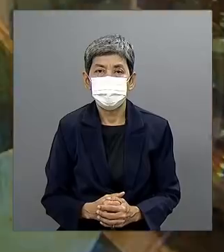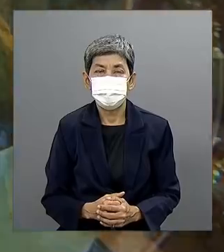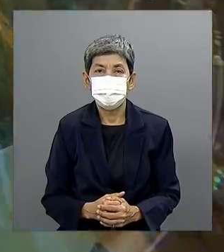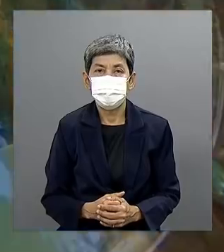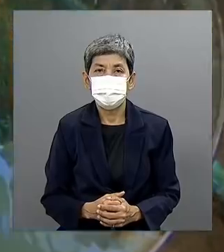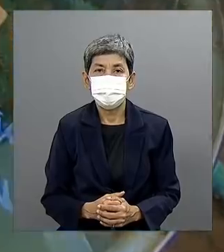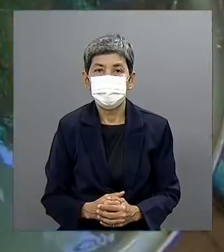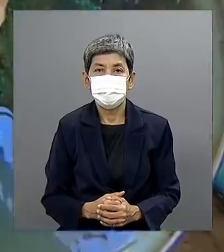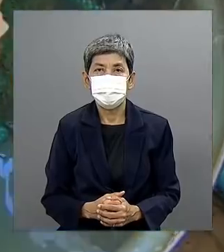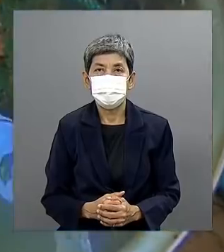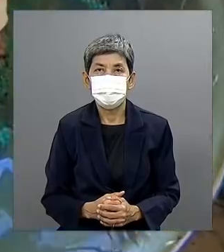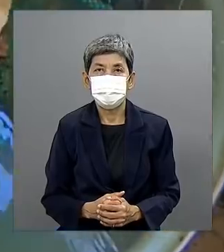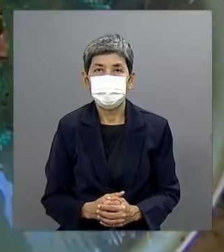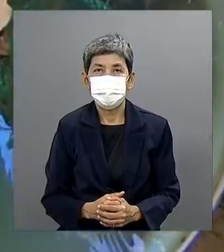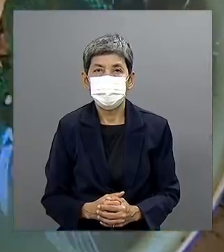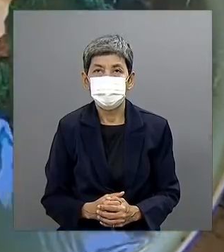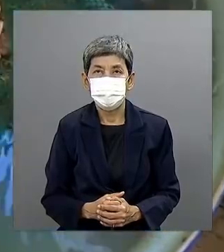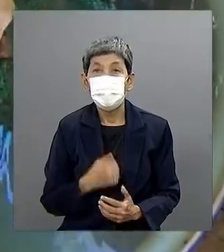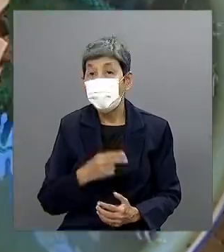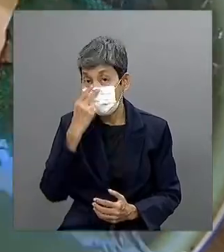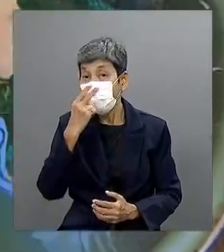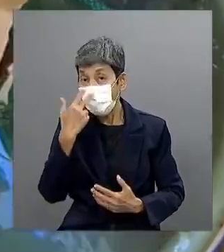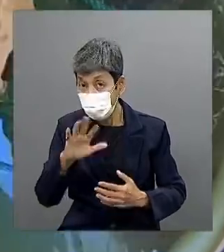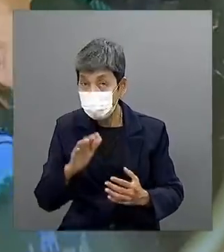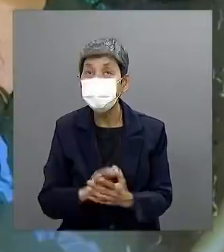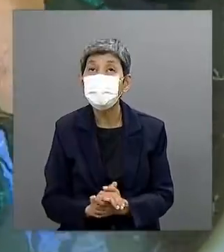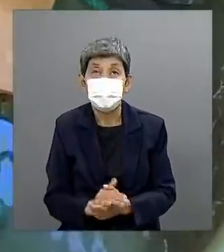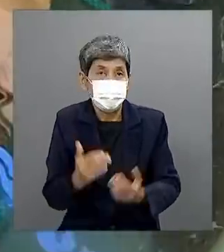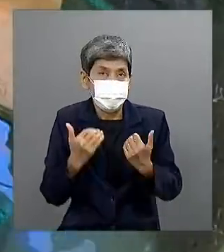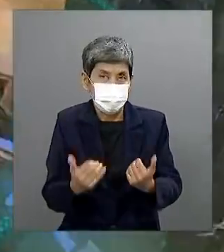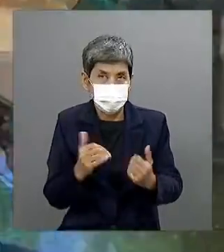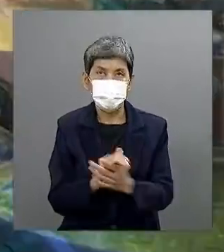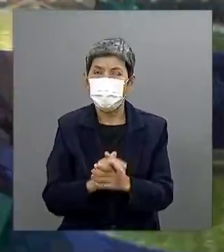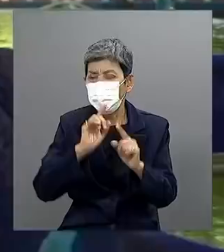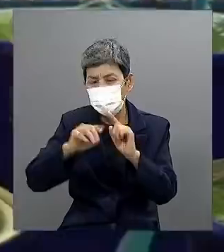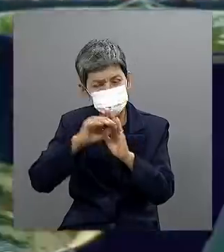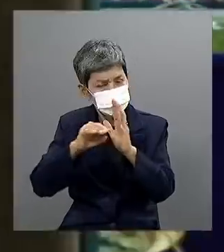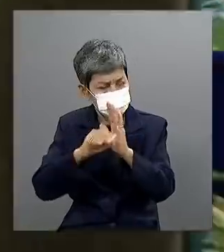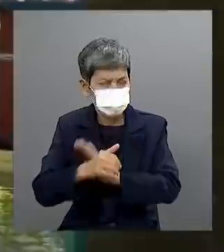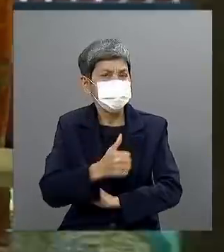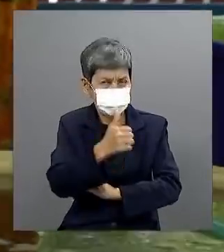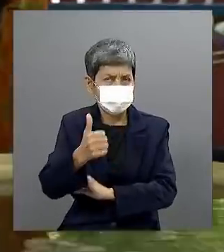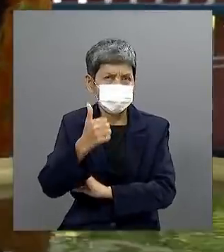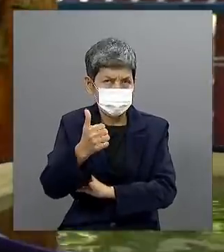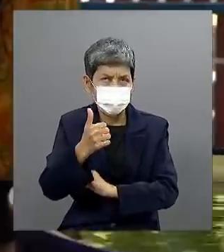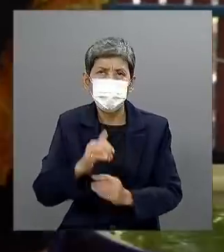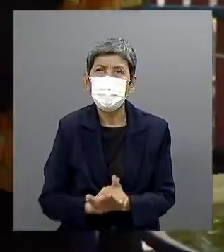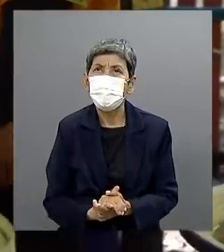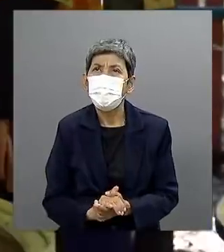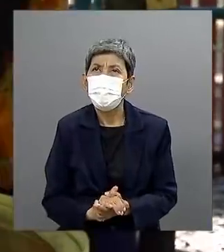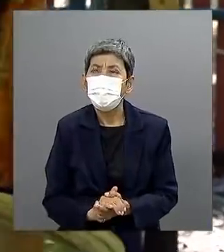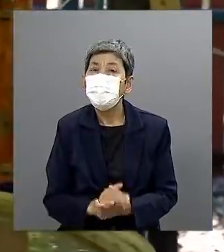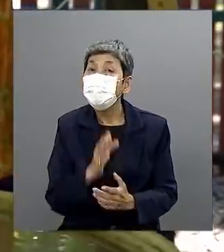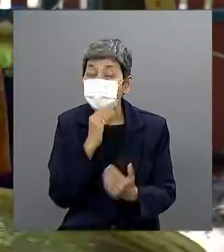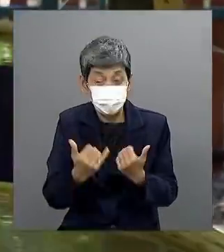โอ้โหบอกแล้วใช่ไหมครับว่าวันนี้ขนสาระมาแบบเต็มกระเป๋าจริงๆครับและเวลาสำหรับวันนี้ก็ห